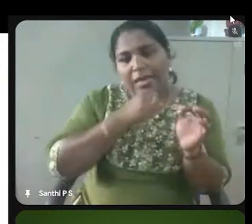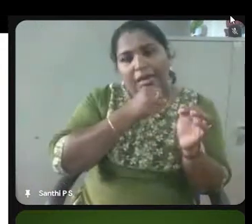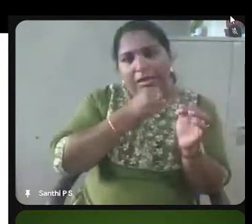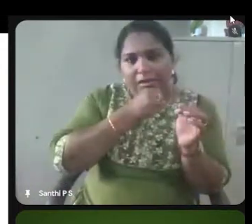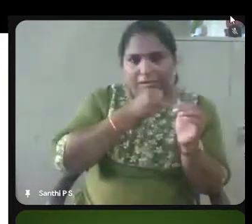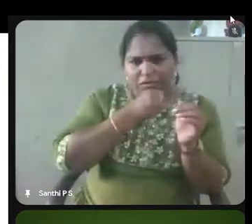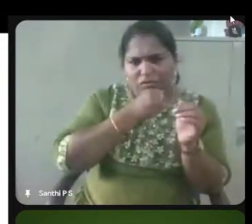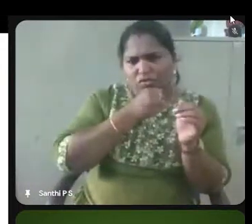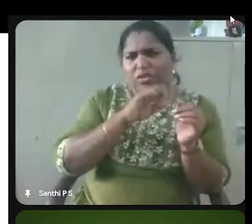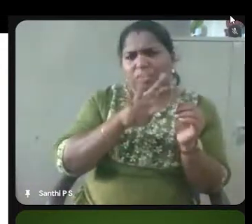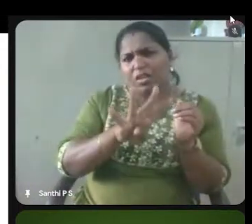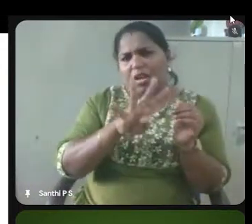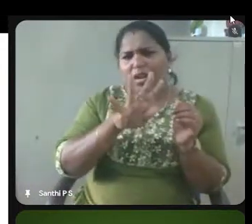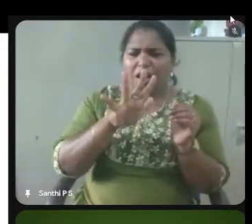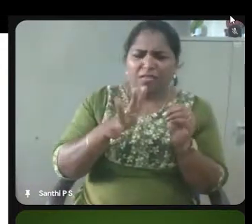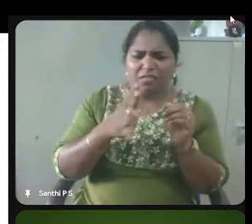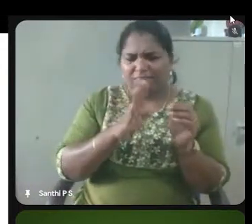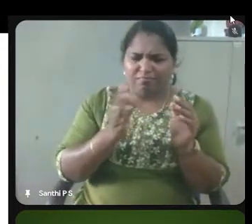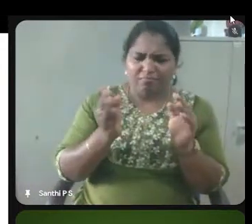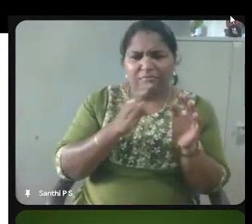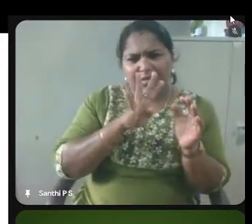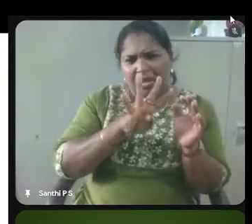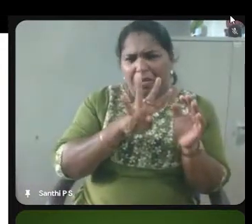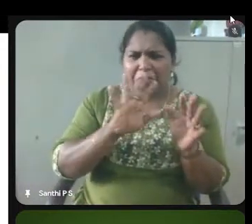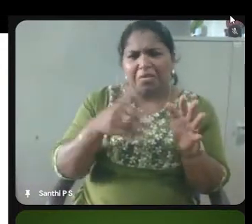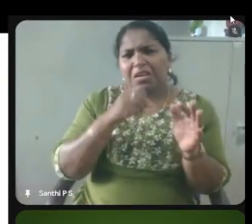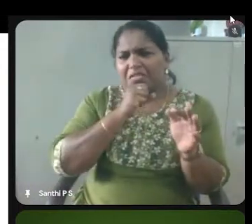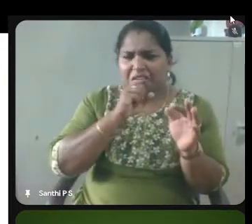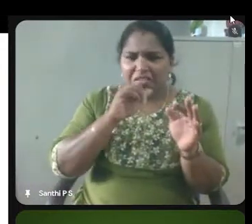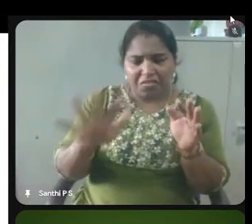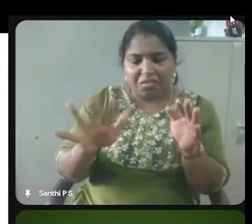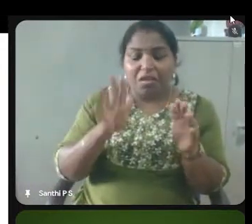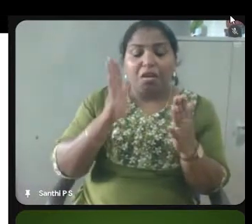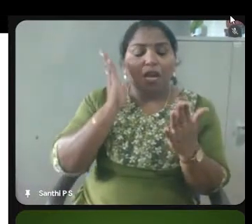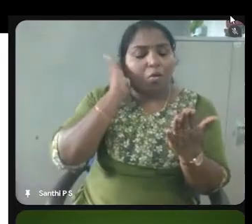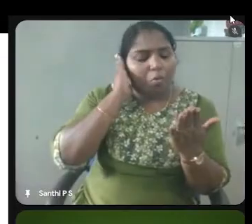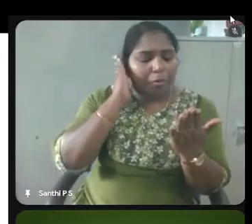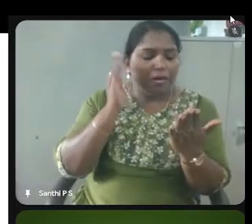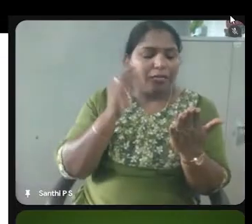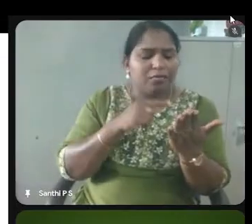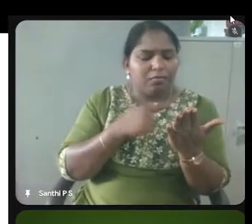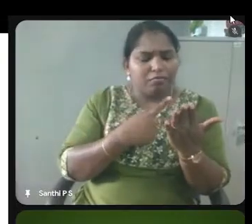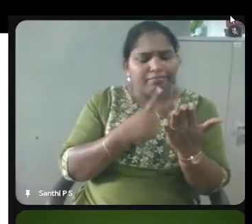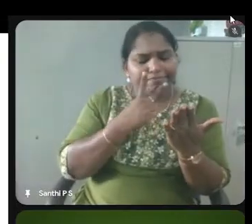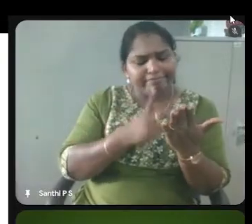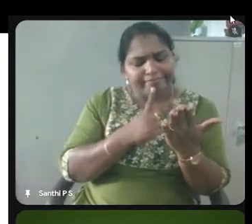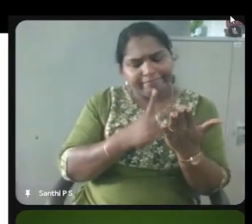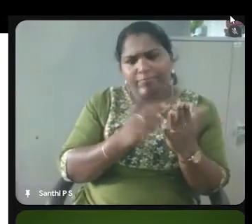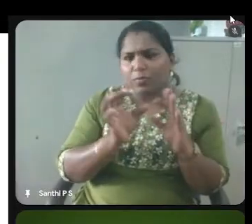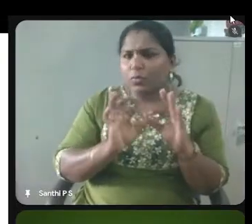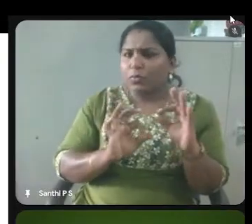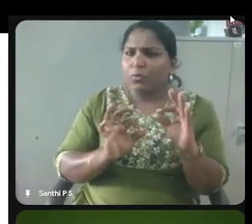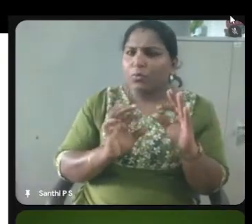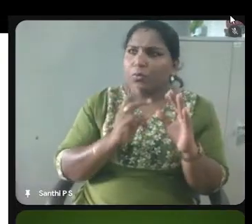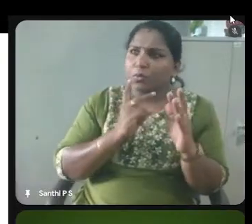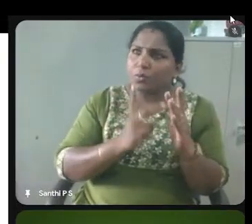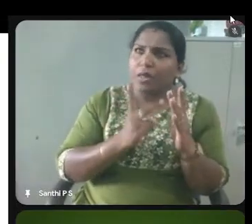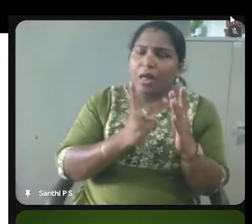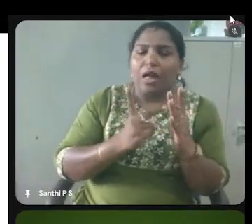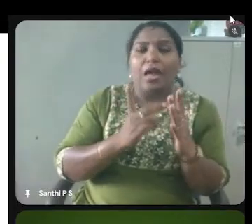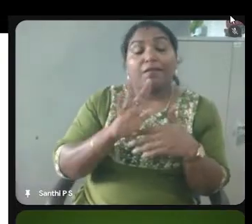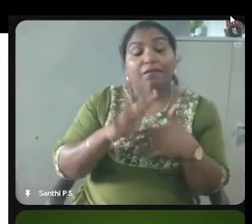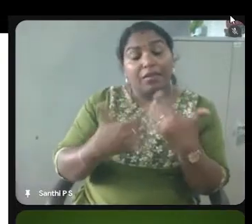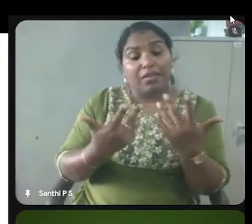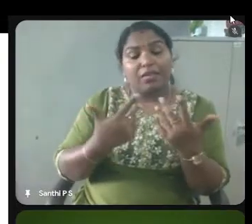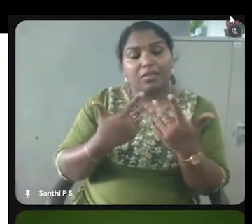ഒരു 4-5 വയസ്സുള്ള കുട്ടികളൊക്കെ ഇപ്പൊ ഫുള്ള് സ്ക്രീൻ ടൈം കാണുന്നുണ്ട്, ഫോൺ ടിവിസ് കാണുന്നുണ്ട്. അപ്പൊ ആ കുട്ടികളിൽ ഇമിറ്റേഷൻ നന്നായിട്ട് കൂടുന്നുണ്ട്. അപ്പൊ